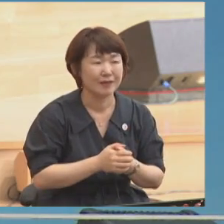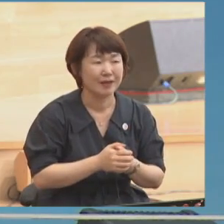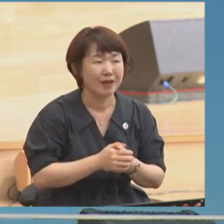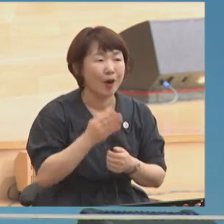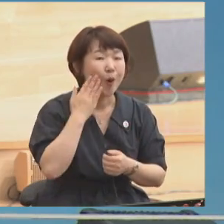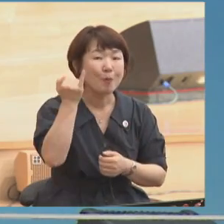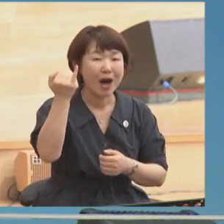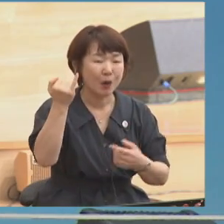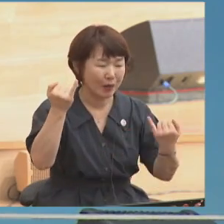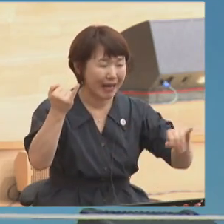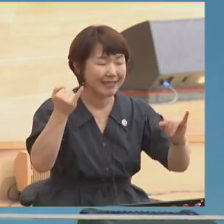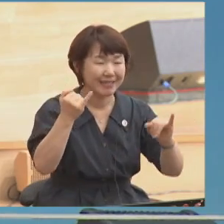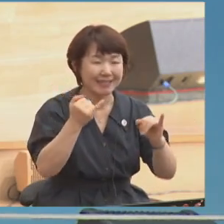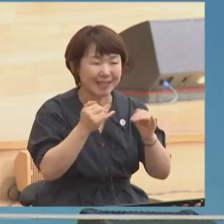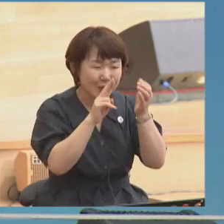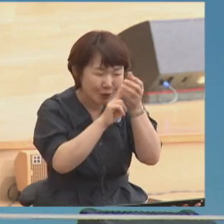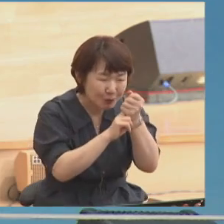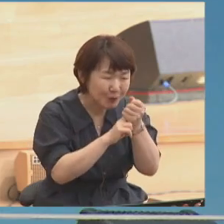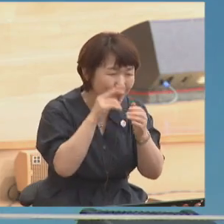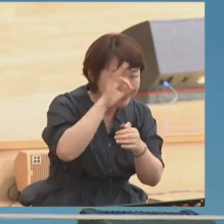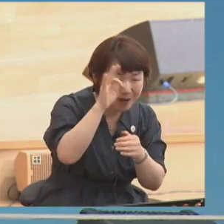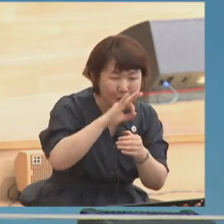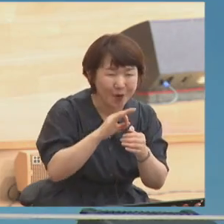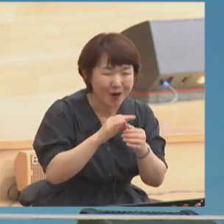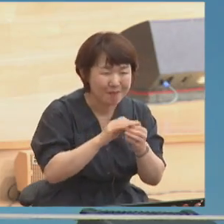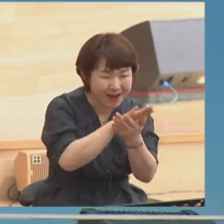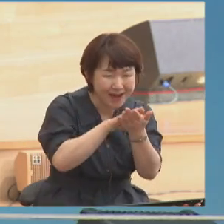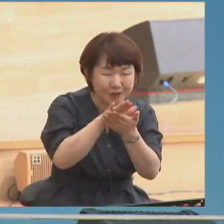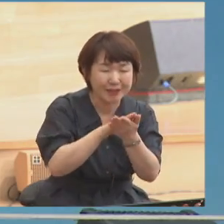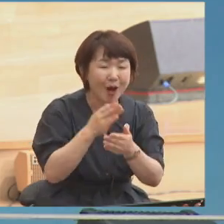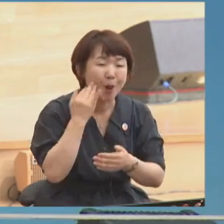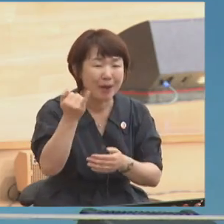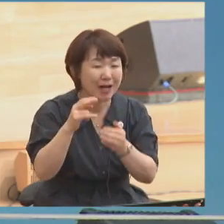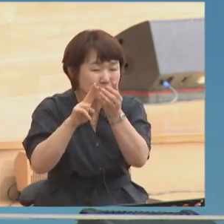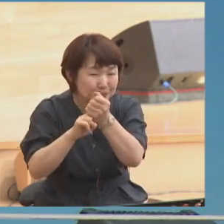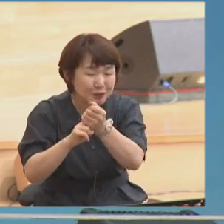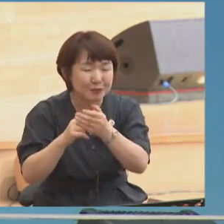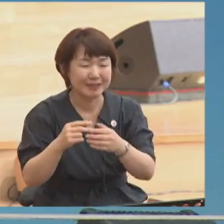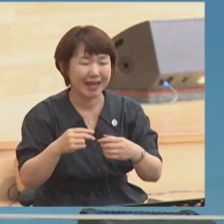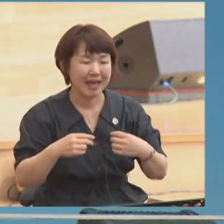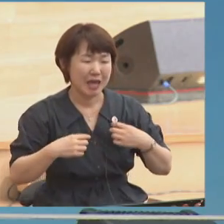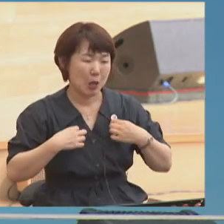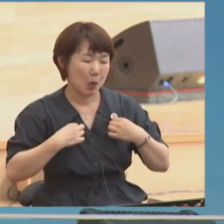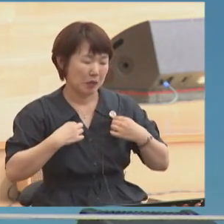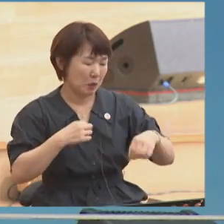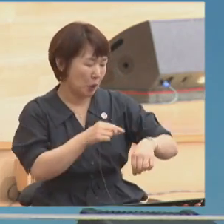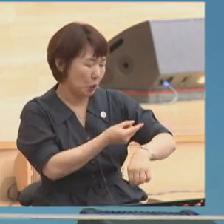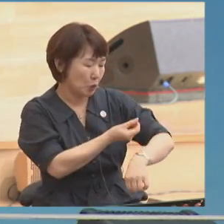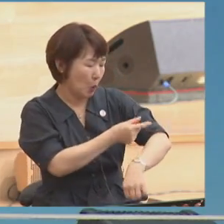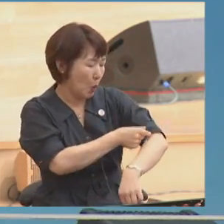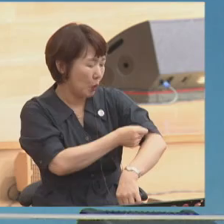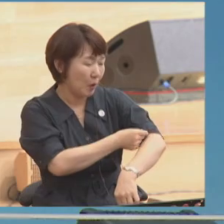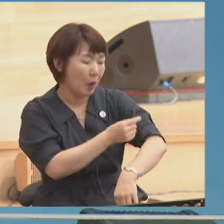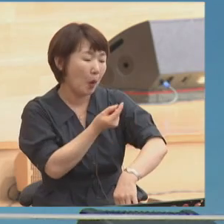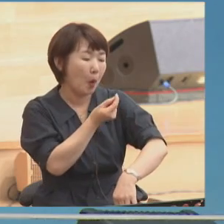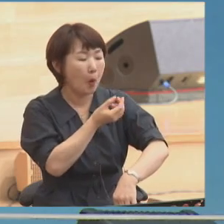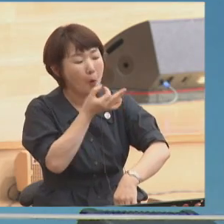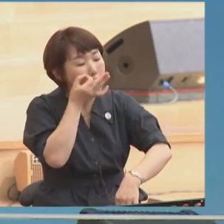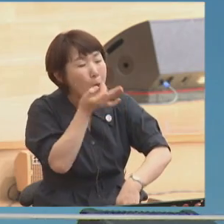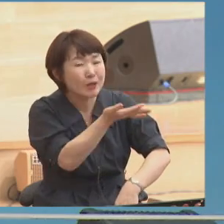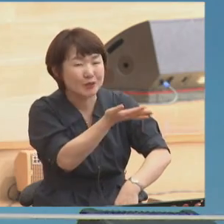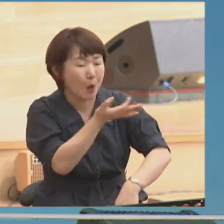엄마랑 딸이 숨바꼭질을 해요. 근데 이제 엄마가 숨는데 말이에요. 자기 옷자락을, 치마 옷자락을 슬쩍 내